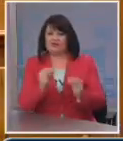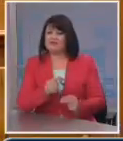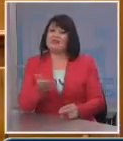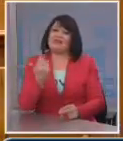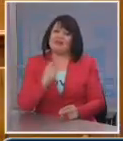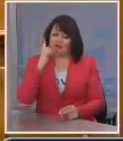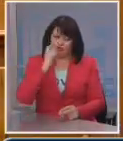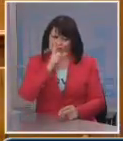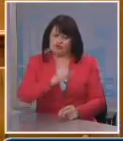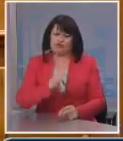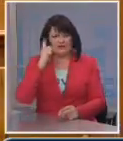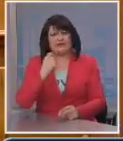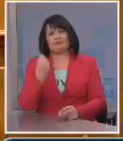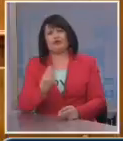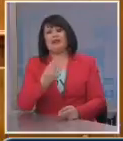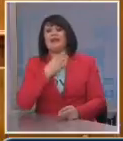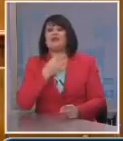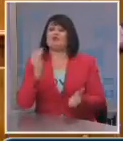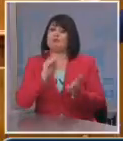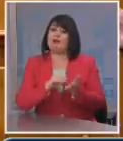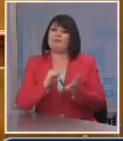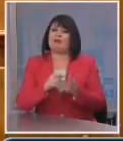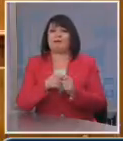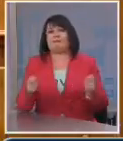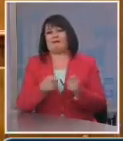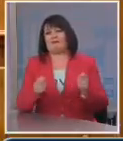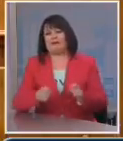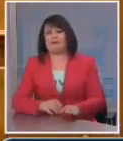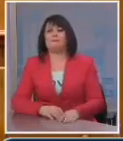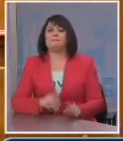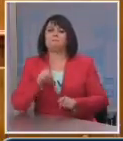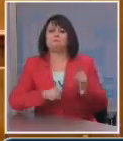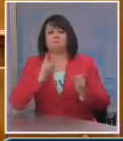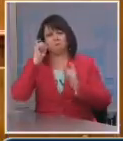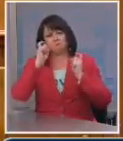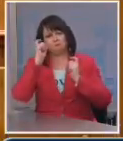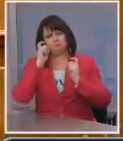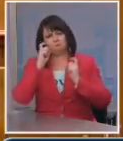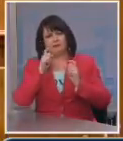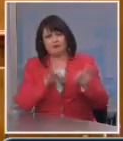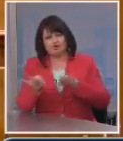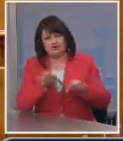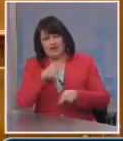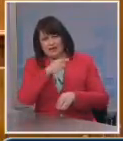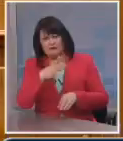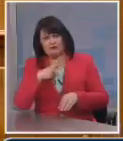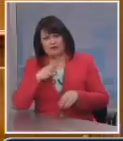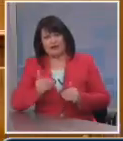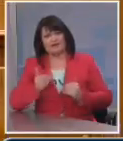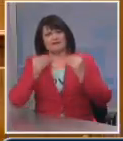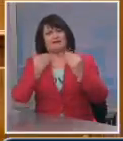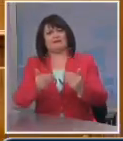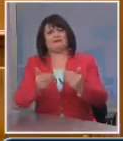το γνωρίζετε κι εσείς. Θα χρειαστούν νέα μέτρα. Αναρωτιέμαι μερικές φορές, μήπως τελικά αυτός είναι ο σχεδιασμός σας, μήπως θέλετε να μεταφέρετε στην